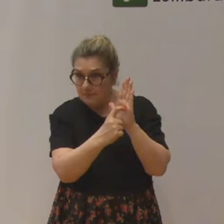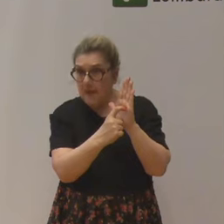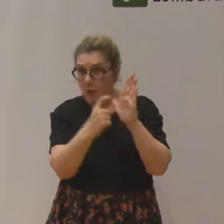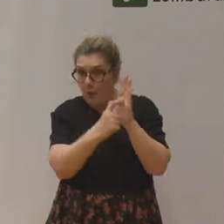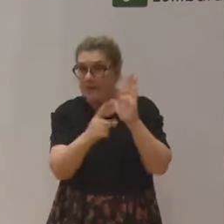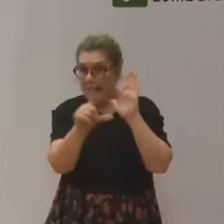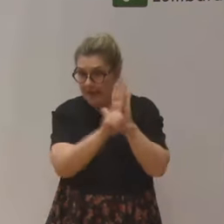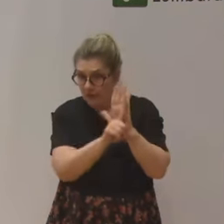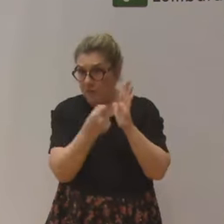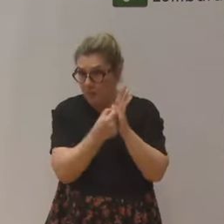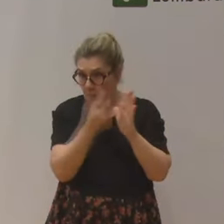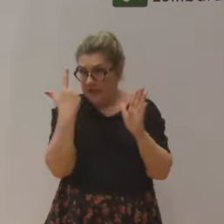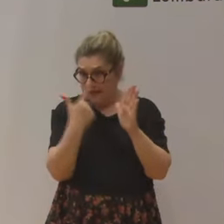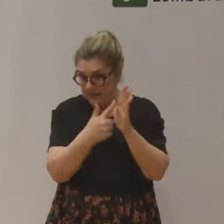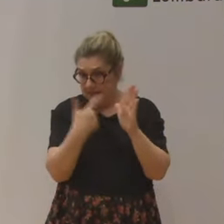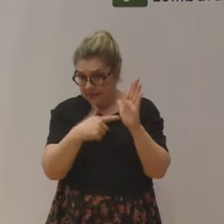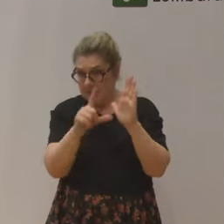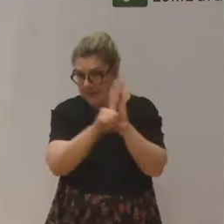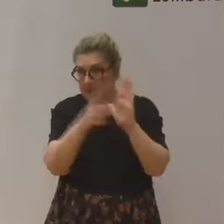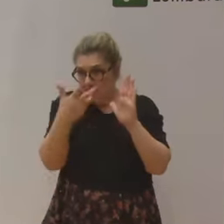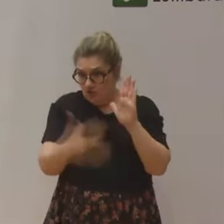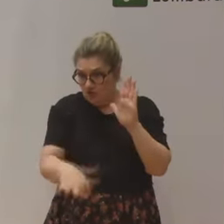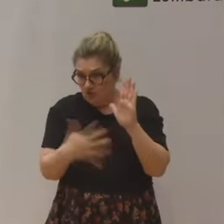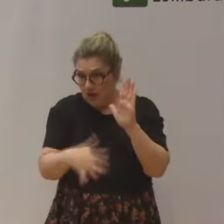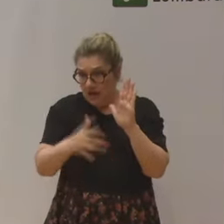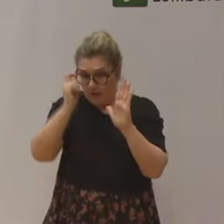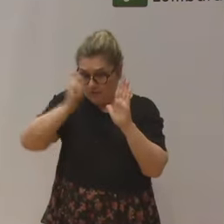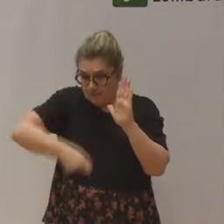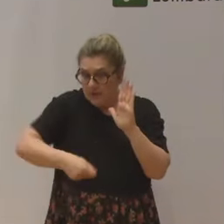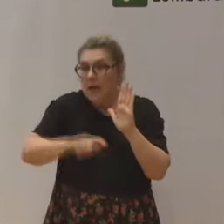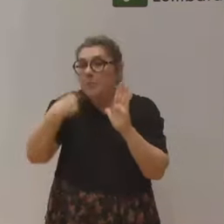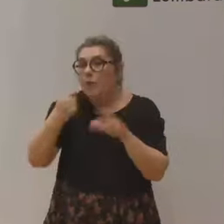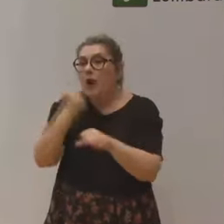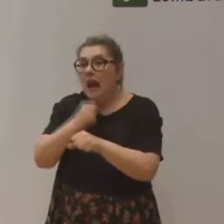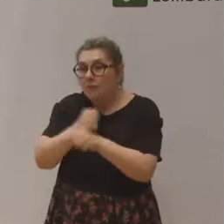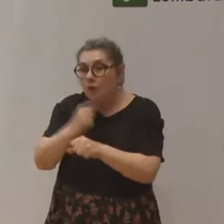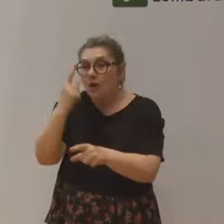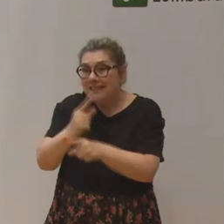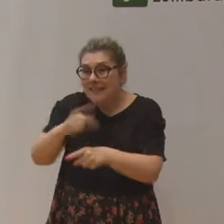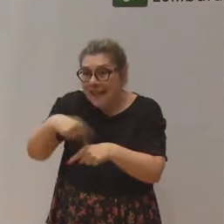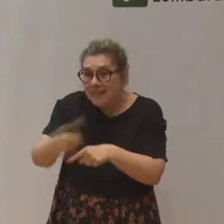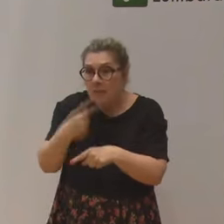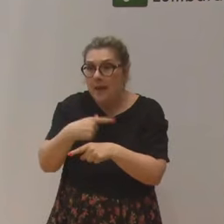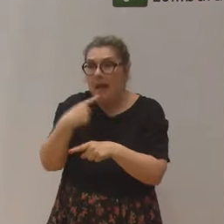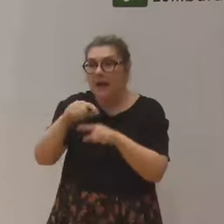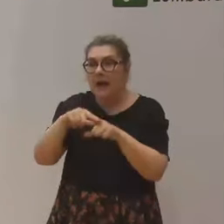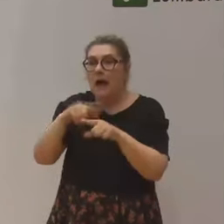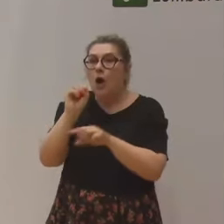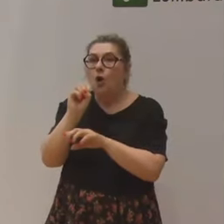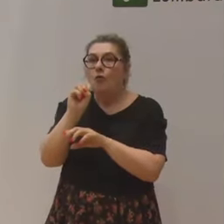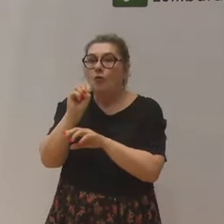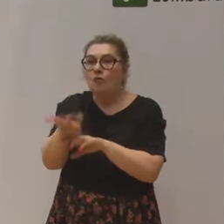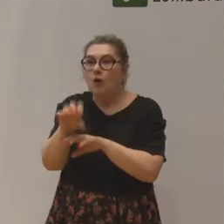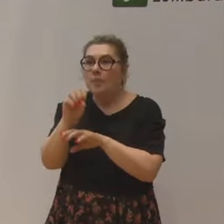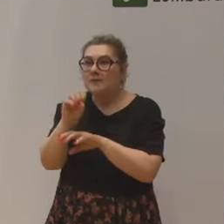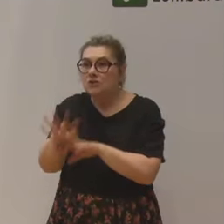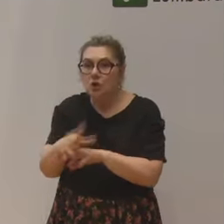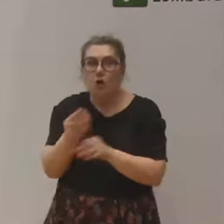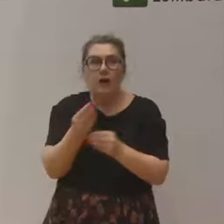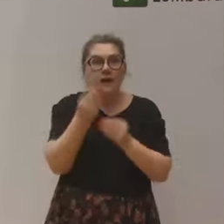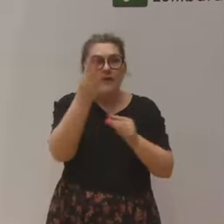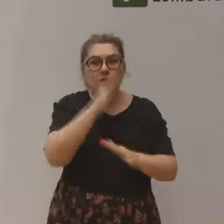quindi la legge che è già stata di Giosi emanata, che il lavoro che deve essere fatto sulla formazione, sull'informazione